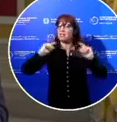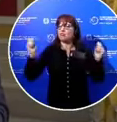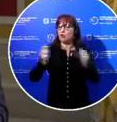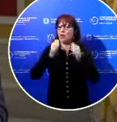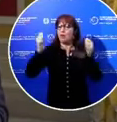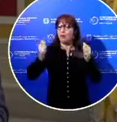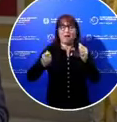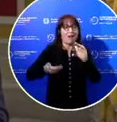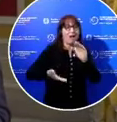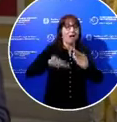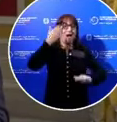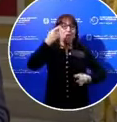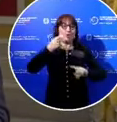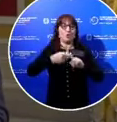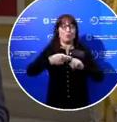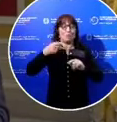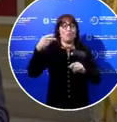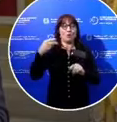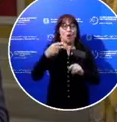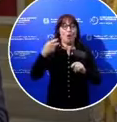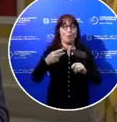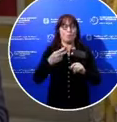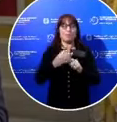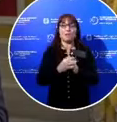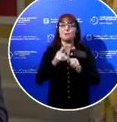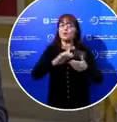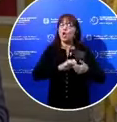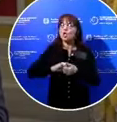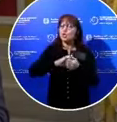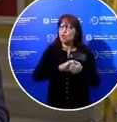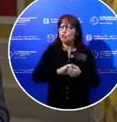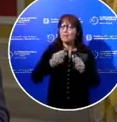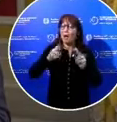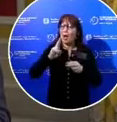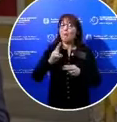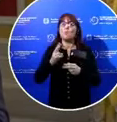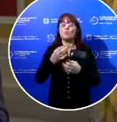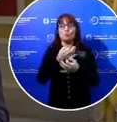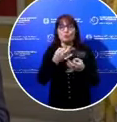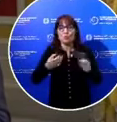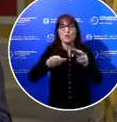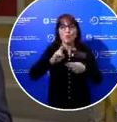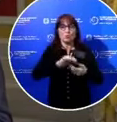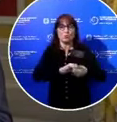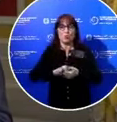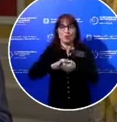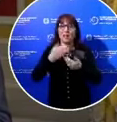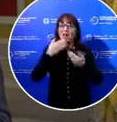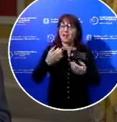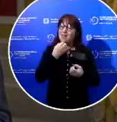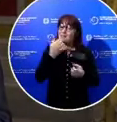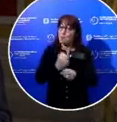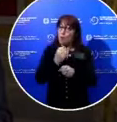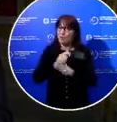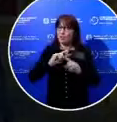più alto e nobile, quello di una società più giusta, più moderna, più solidale. Vi ringrazio e vi auguro buon